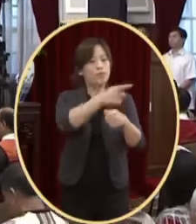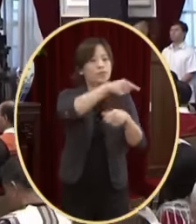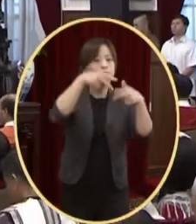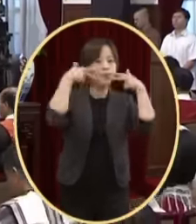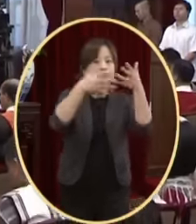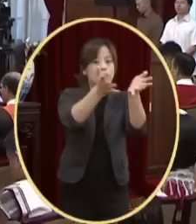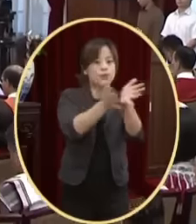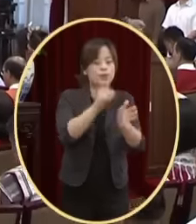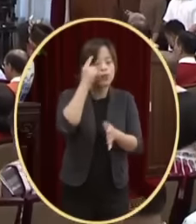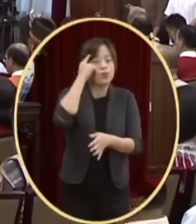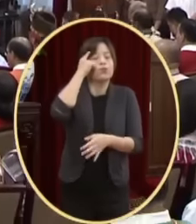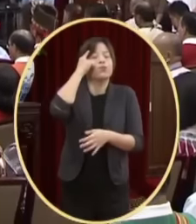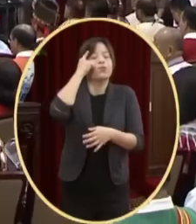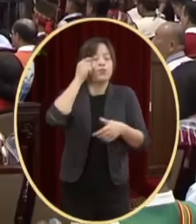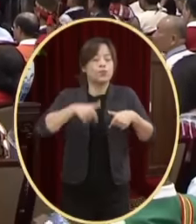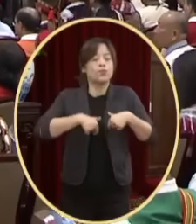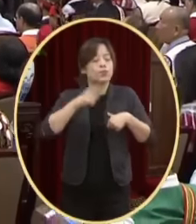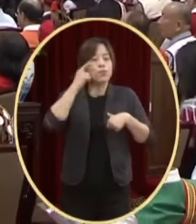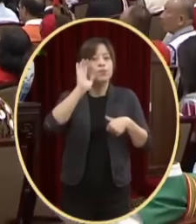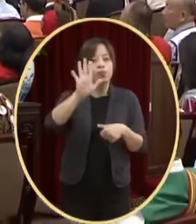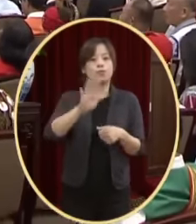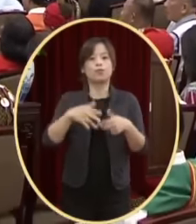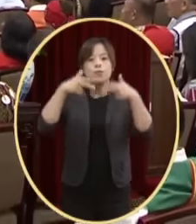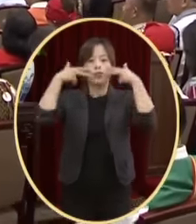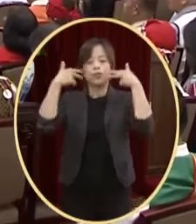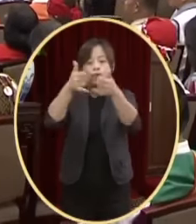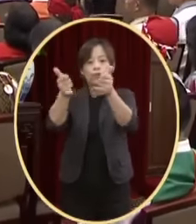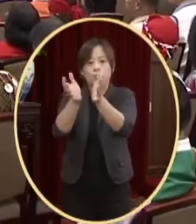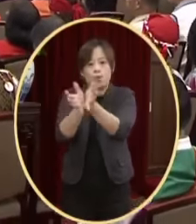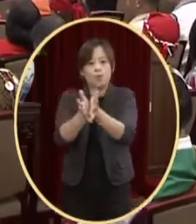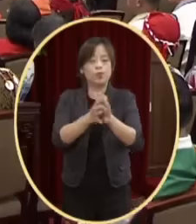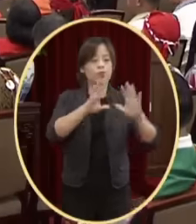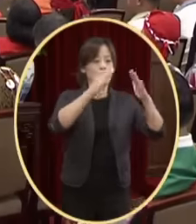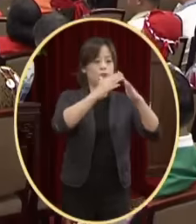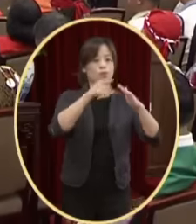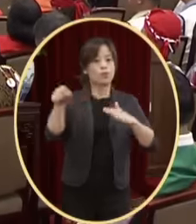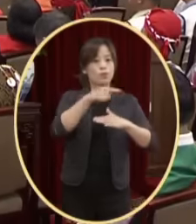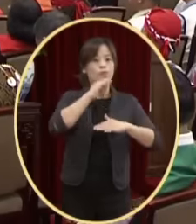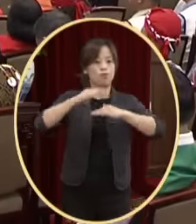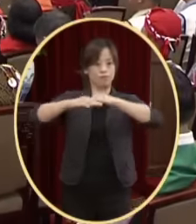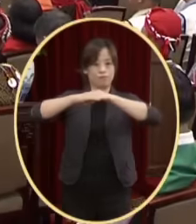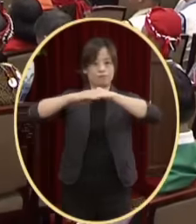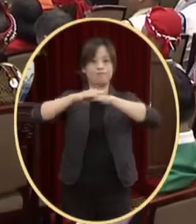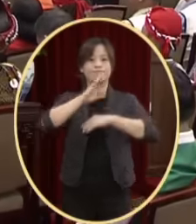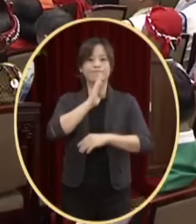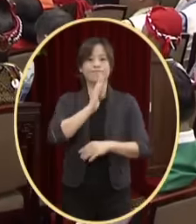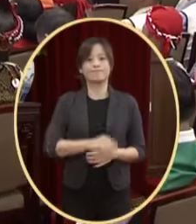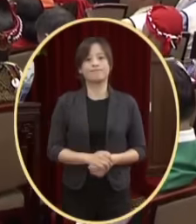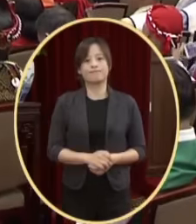住民族充分地感受到，原住民族与国家是对等的关